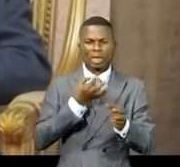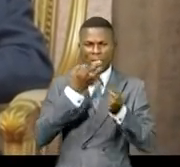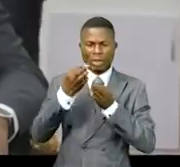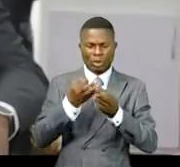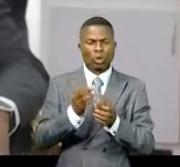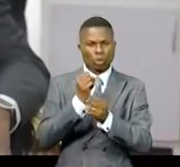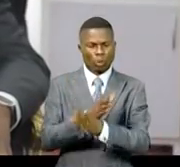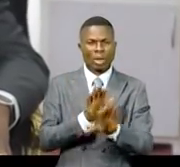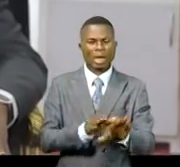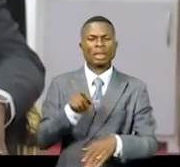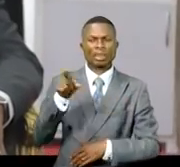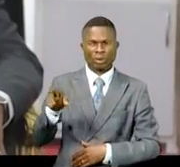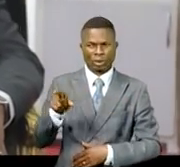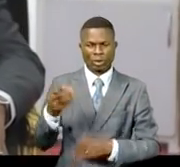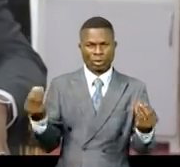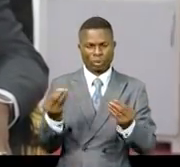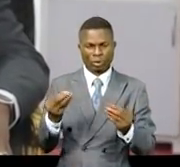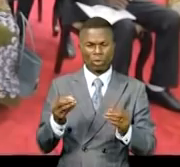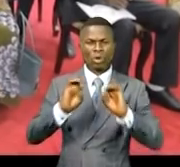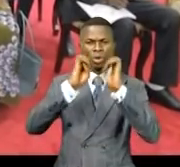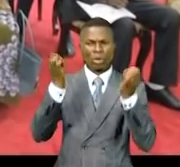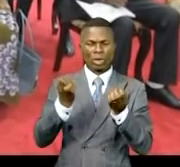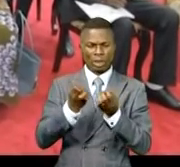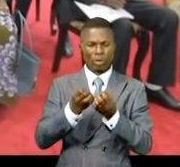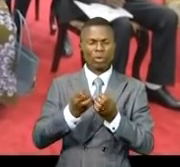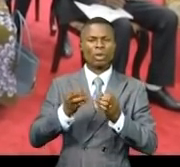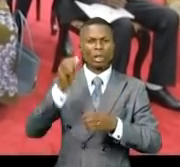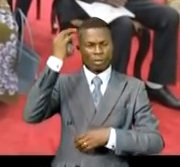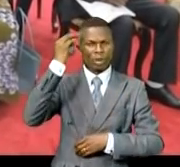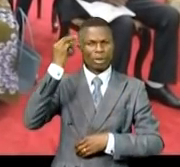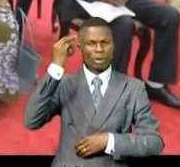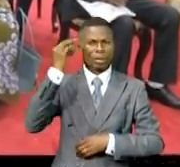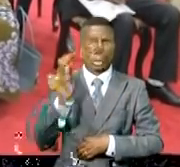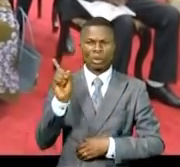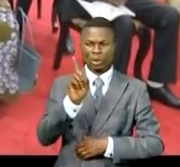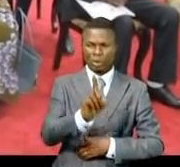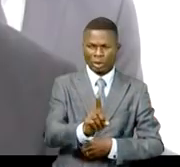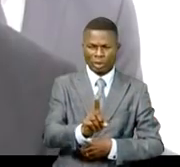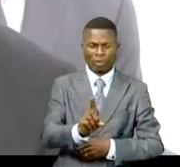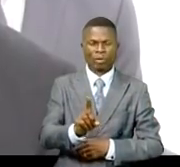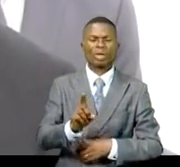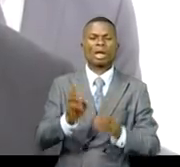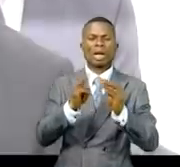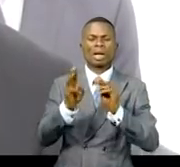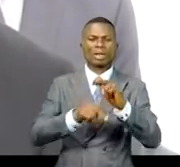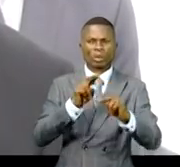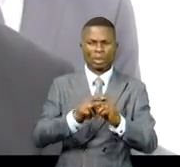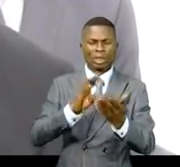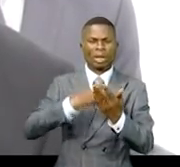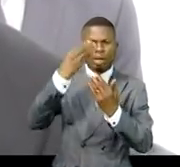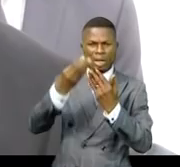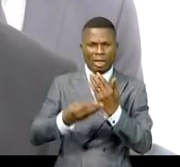sa disposition pour que l'équipe gouvernementale puisse venir se présenter à l'Assemblée selon le calendrier